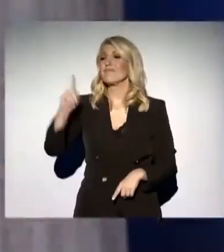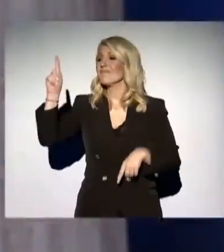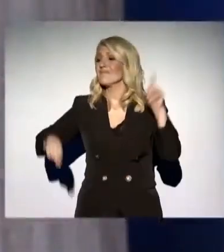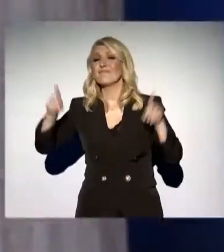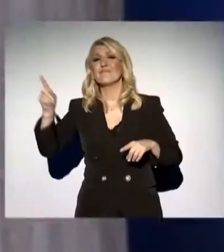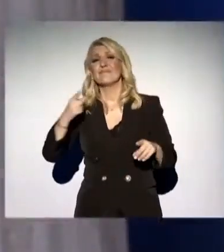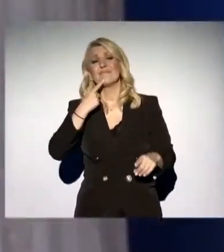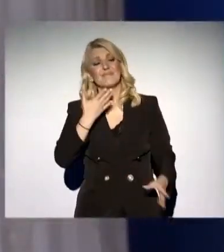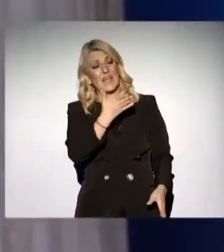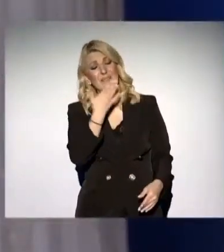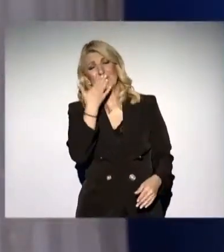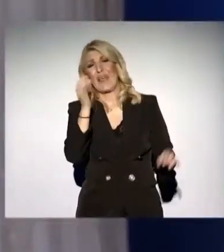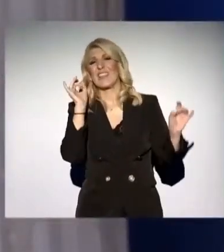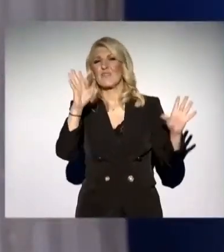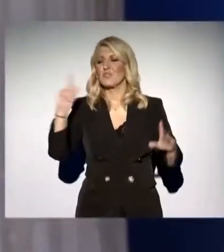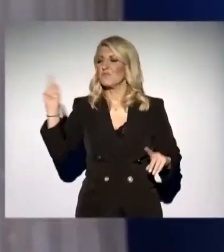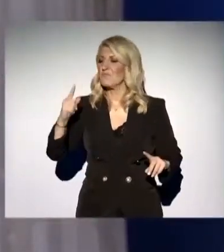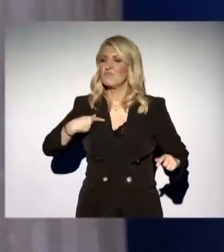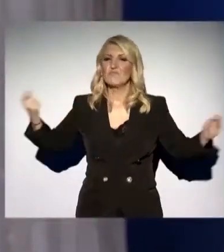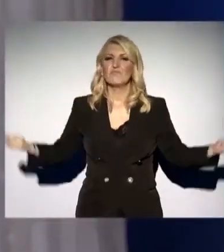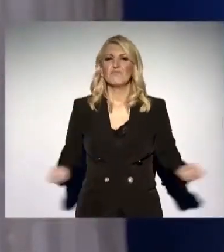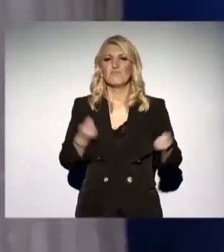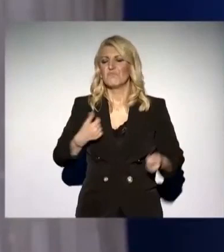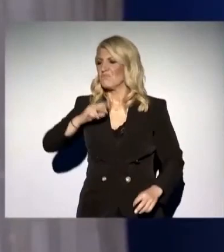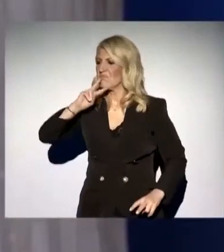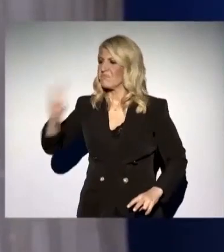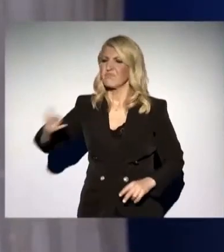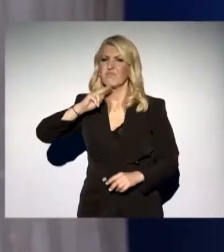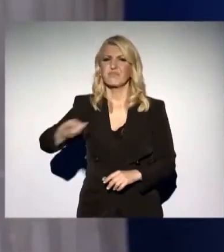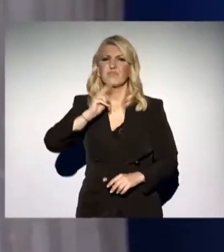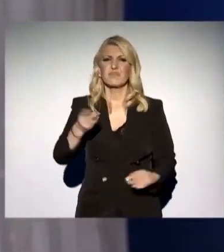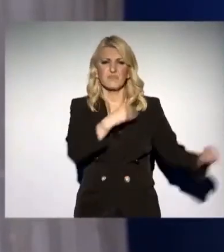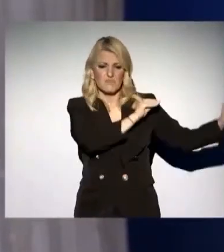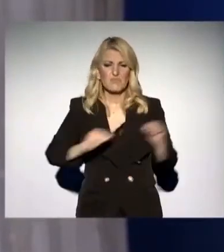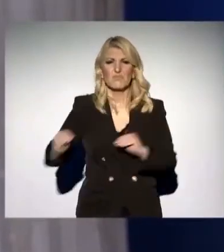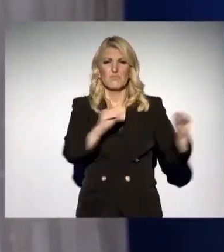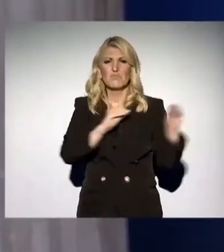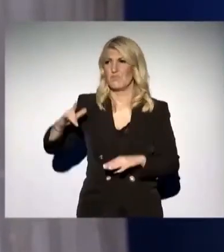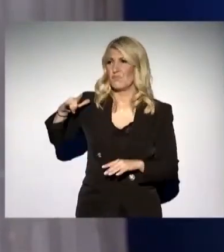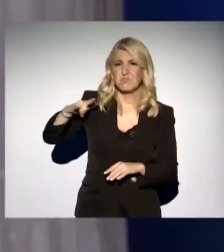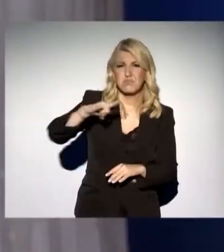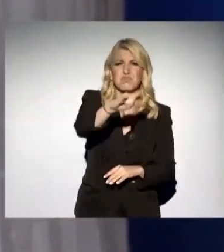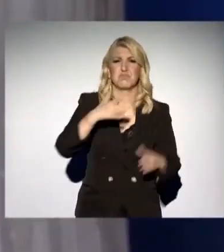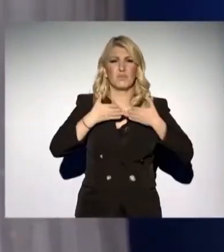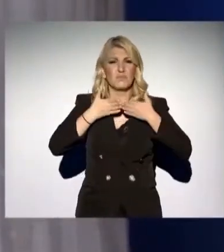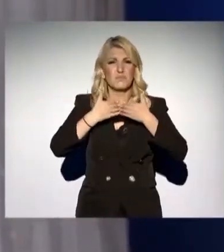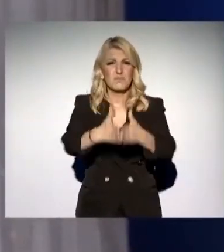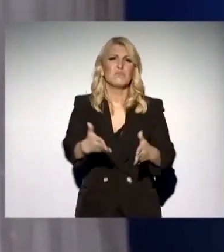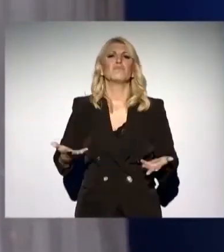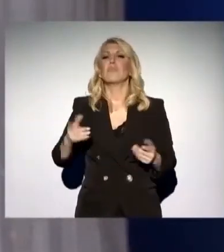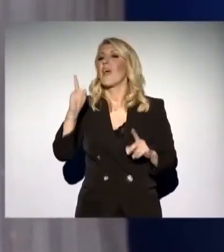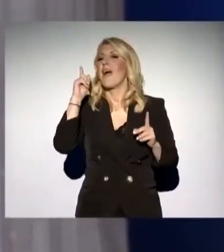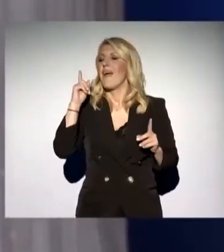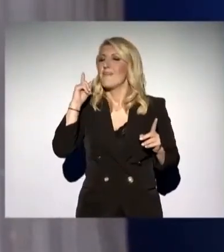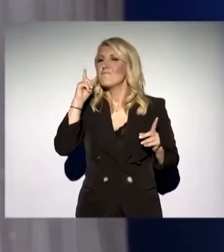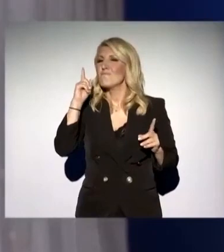χειροπιαστές πράξεις. Με μαχητικά ραφάλ, με αναβαθισμένα F-16, με φρεγάτες Μπελαρά, με ελικόπτερα Ρώμεο, αλλά κυρίως με ένα τολμηρό